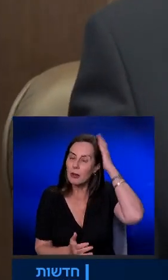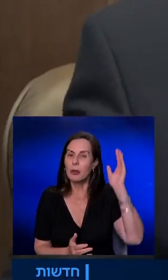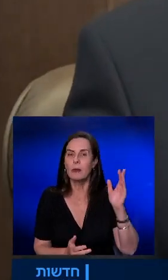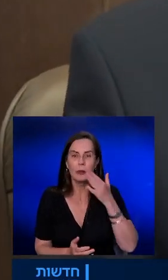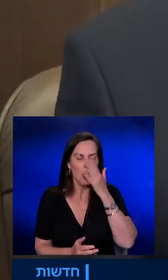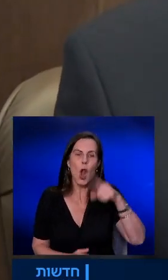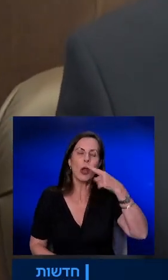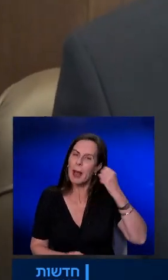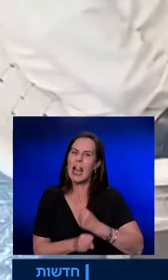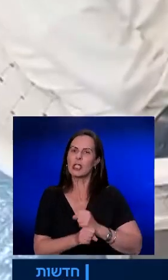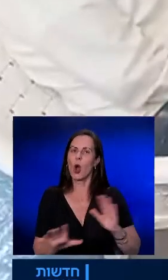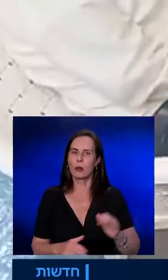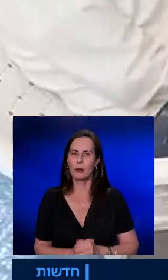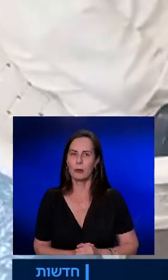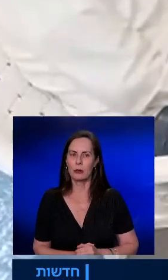מדיבורים למעשים.